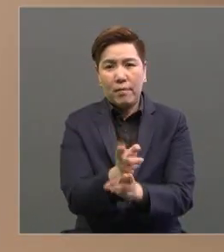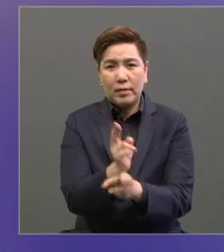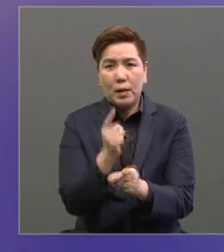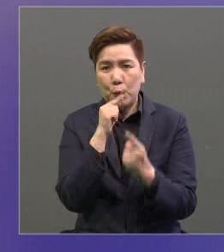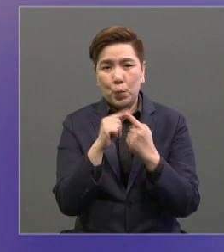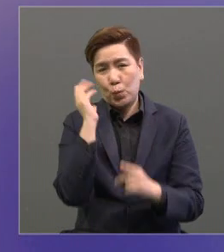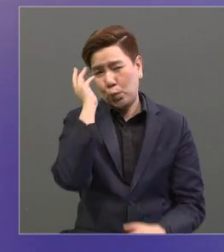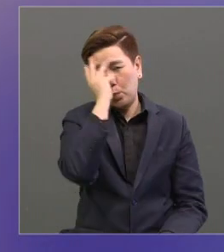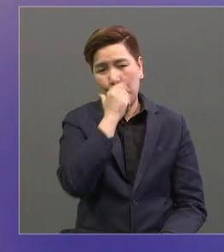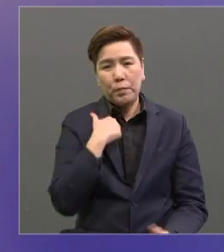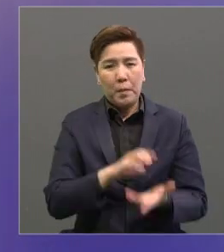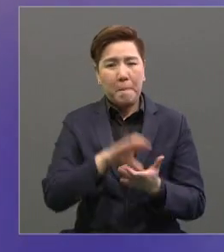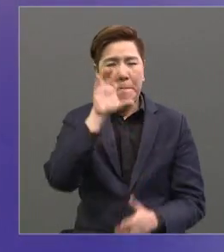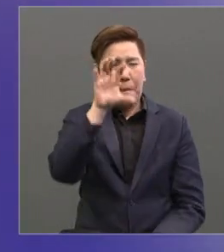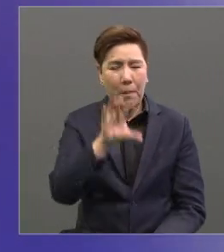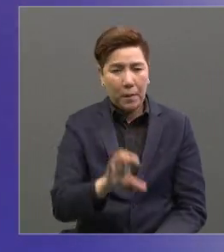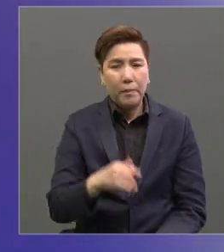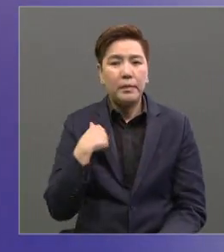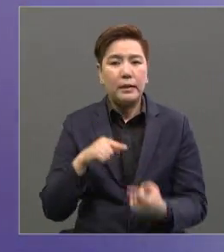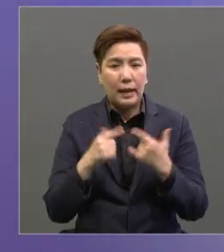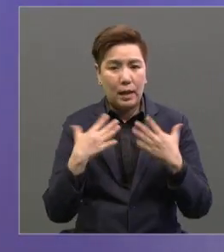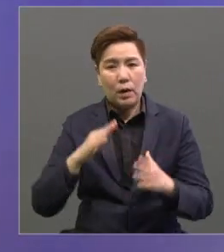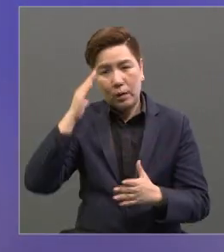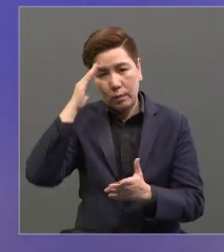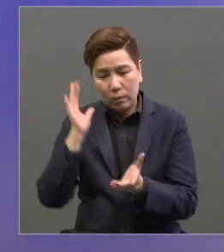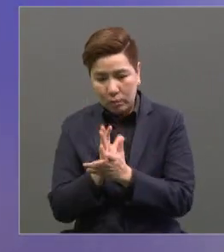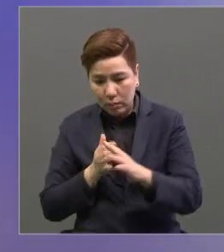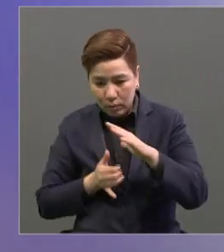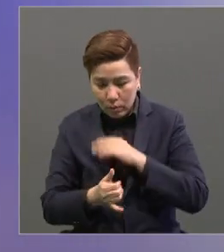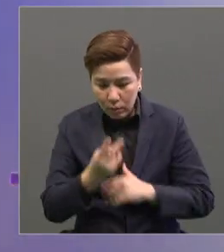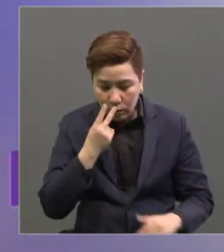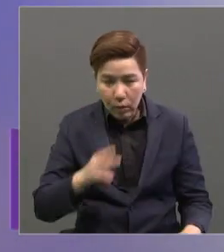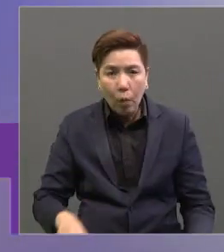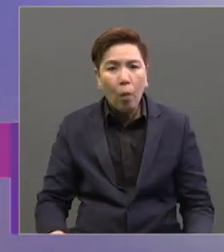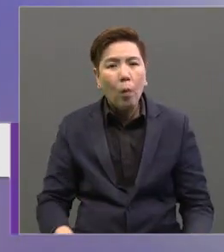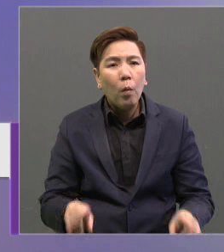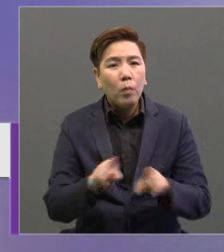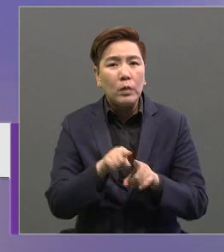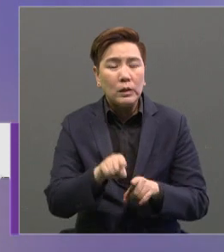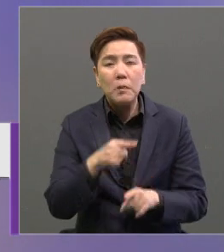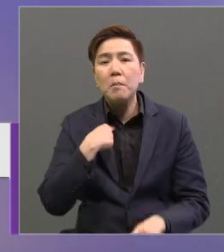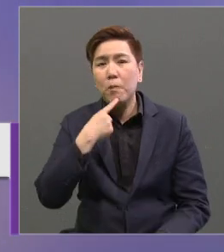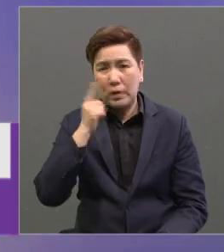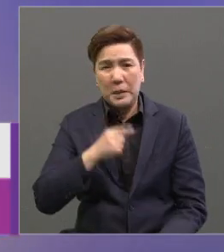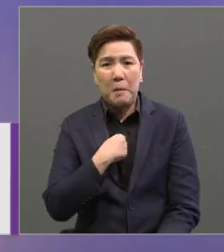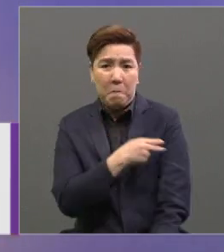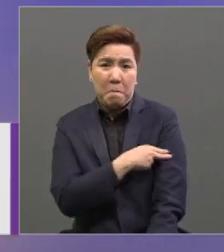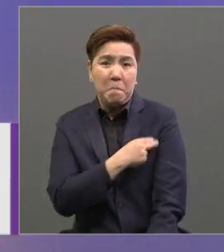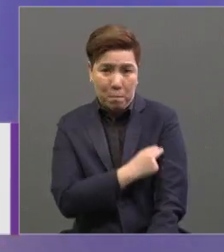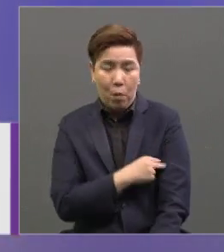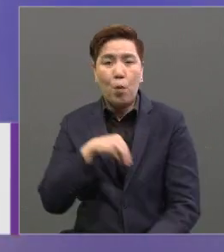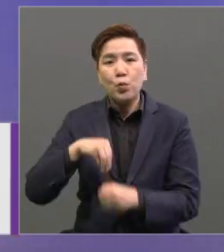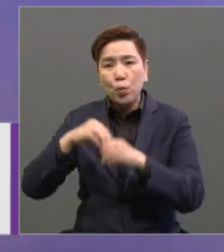เสริมความงามมีรีวงรีวิวอย่างเงี้ยคุณผู้ชมแล้วพอตำรวจเขเข้าไปดูคือไอ้รีวิวอันเนี้ยเา้าอ้างว่าเป็นหมอชาว